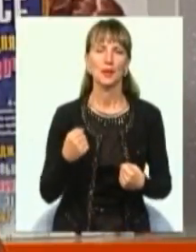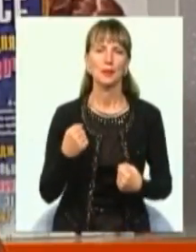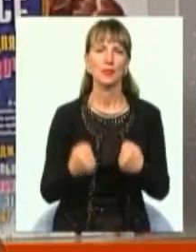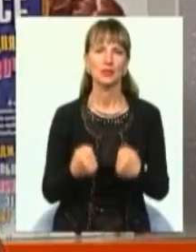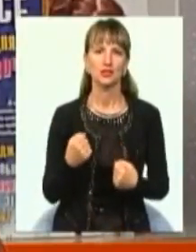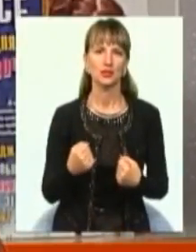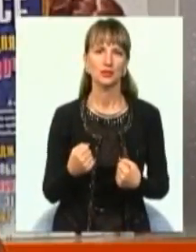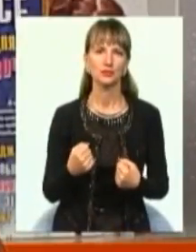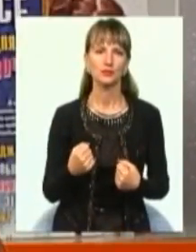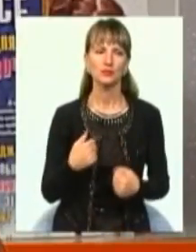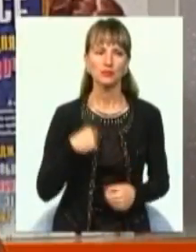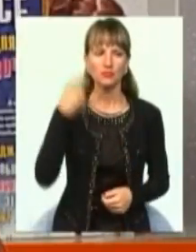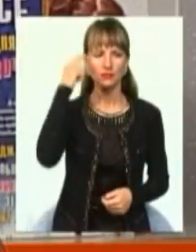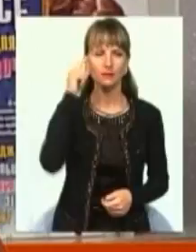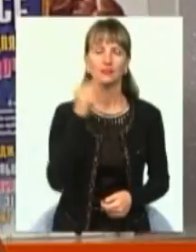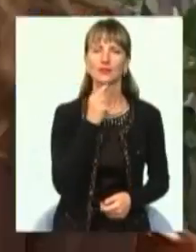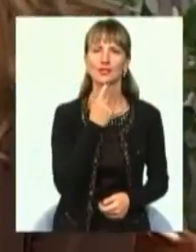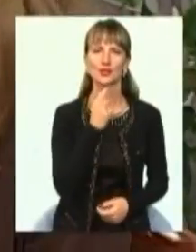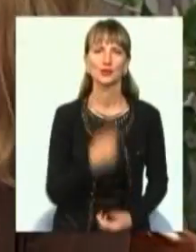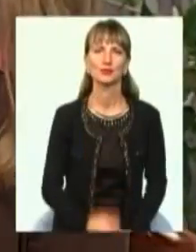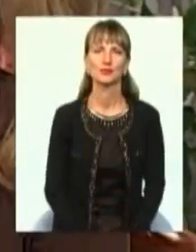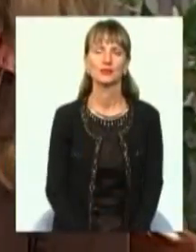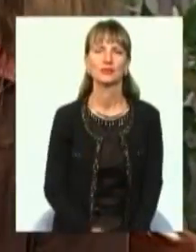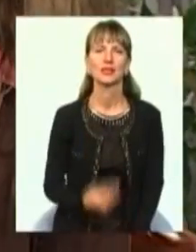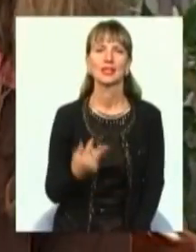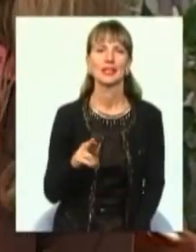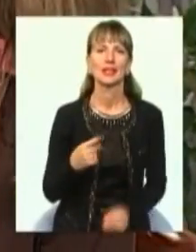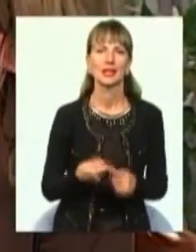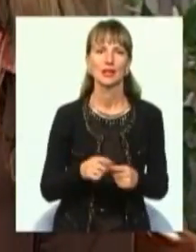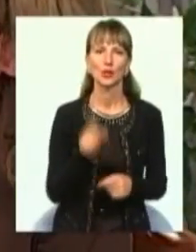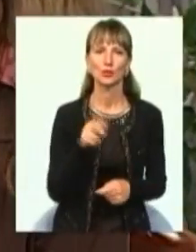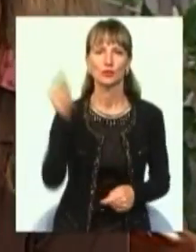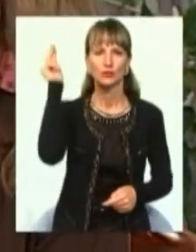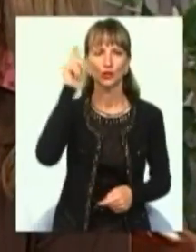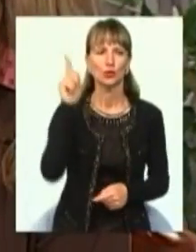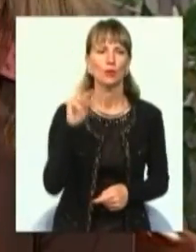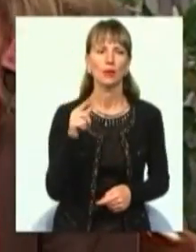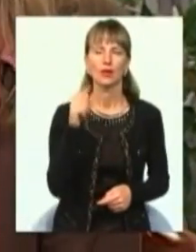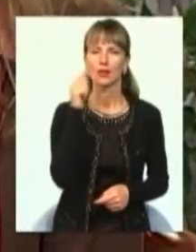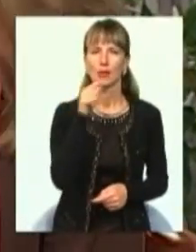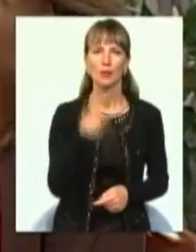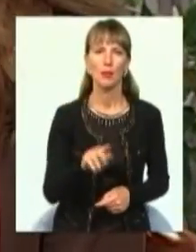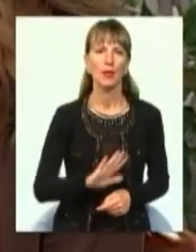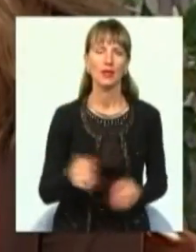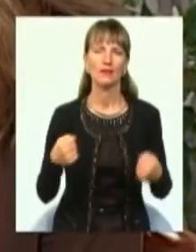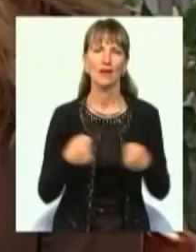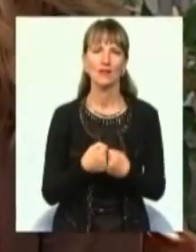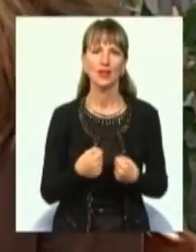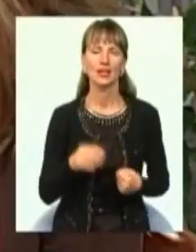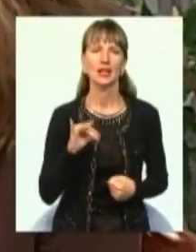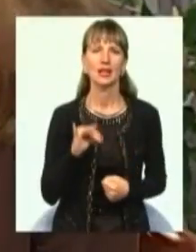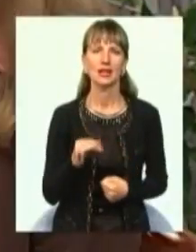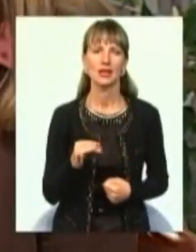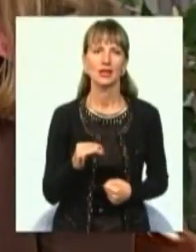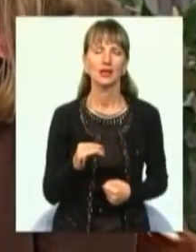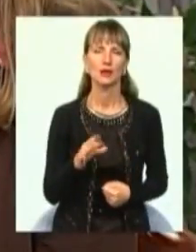автомобілем важко? Мені здається, так важко. Ну, для цього люди і вчаться, щоб не потрапляти в аварії і, власне кажучи, не